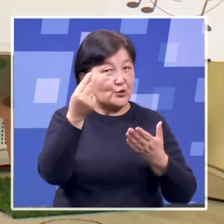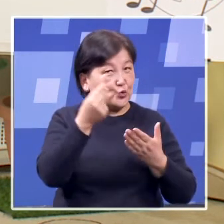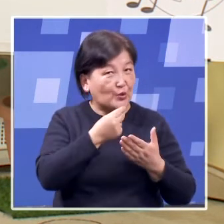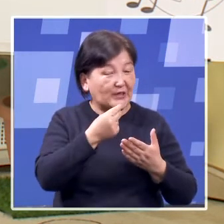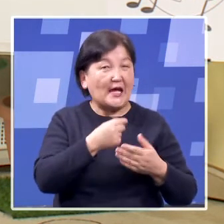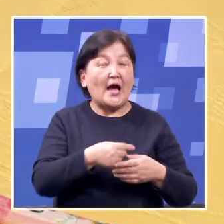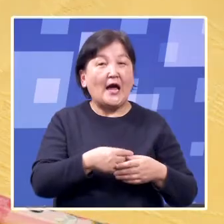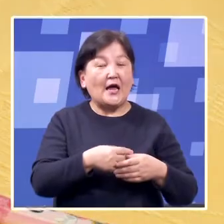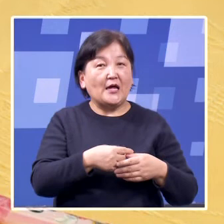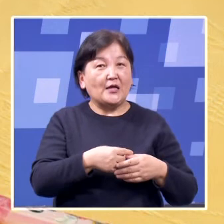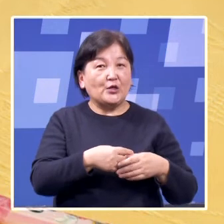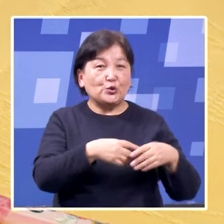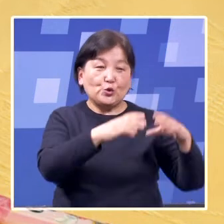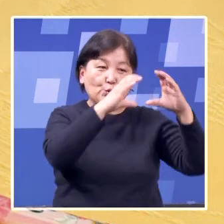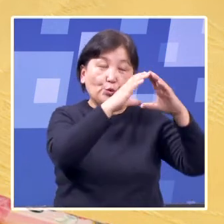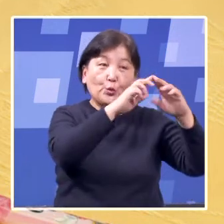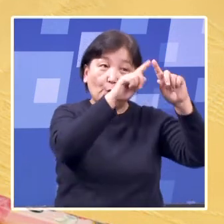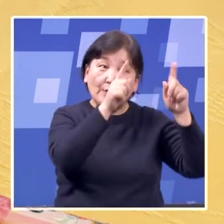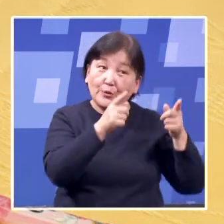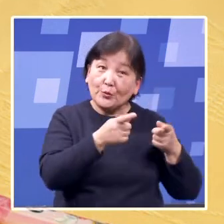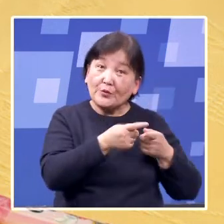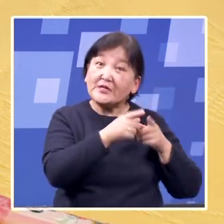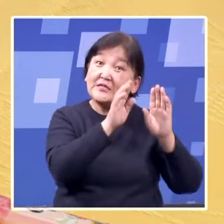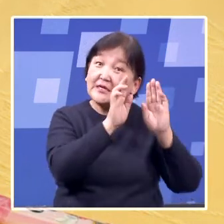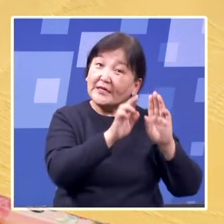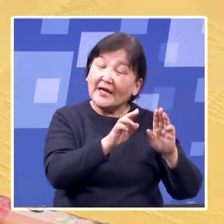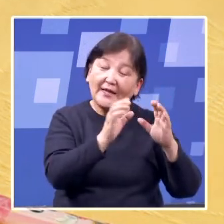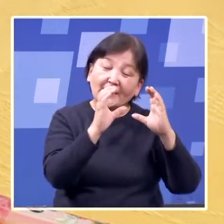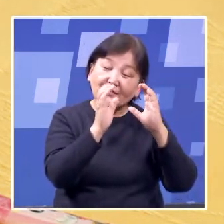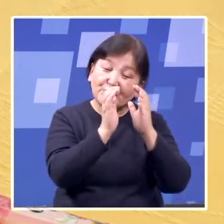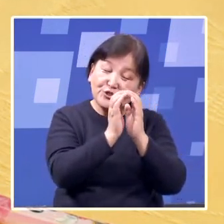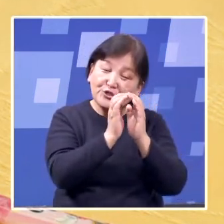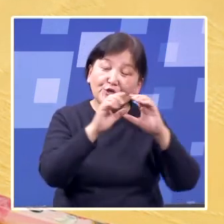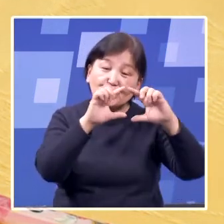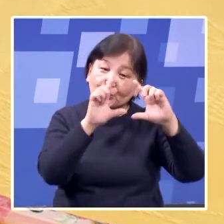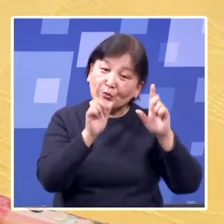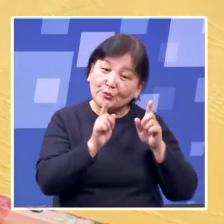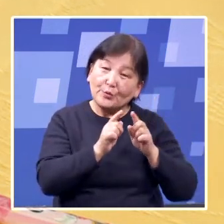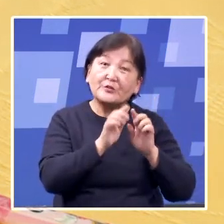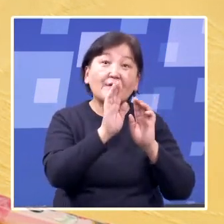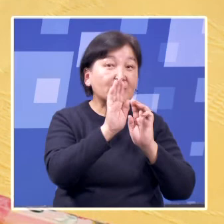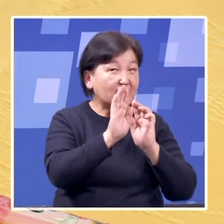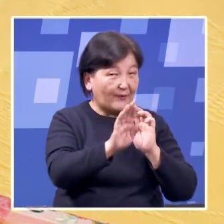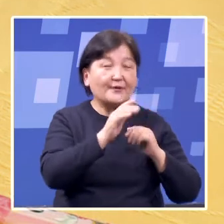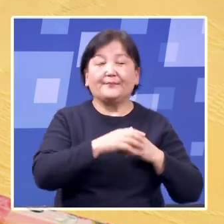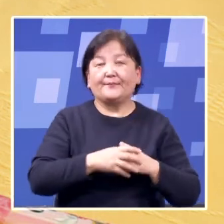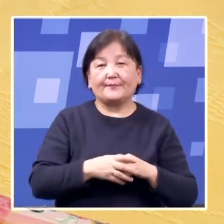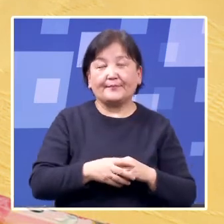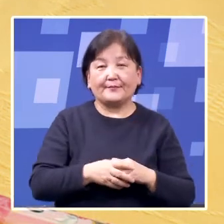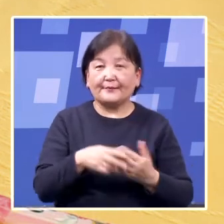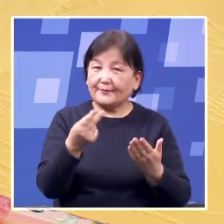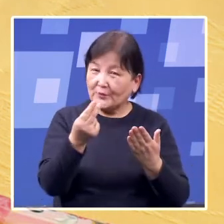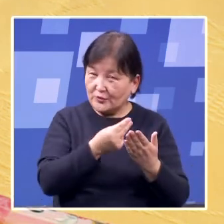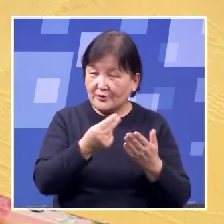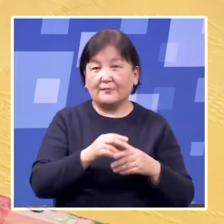дугуй төрс ашиглан жижиг зөөвн дугуй төрсээр зурна. За, жижиг зөөвн дугуй төрс дотор